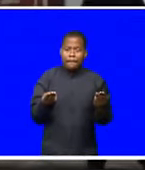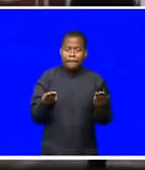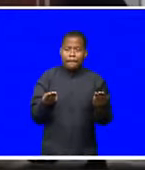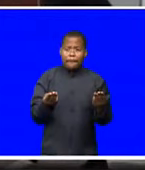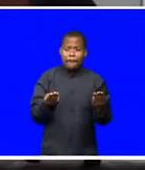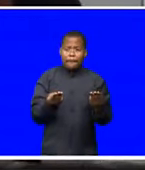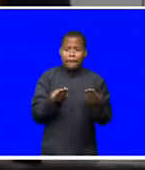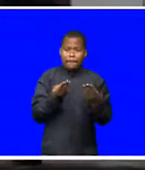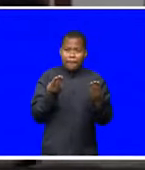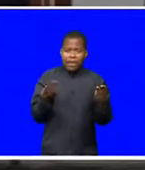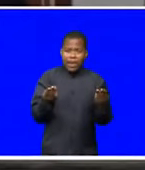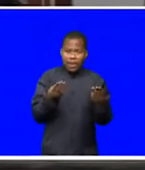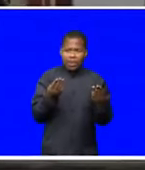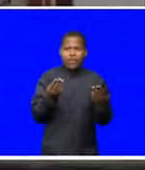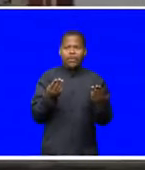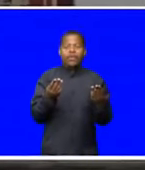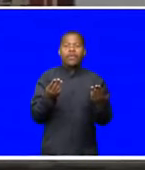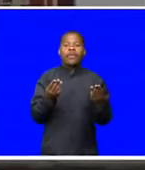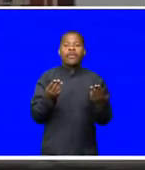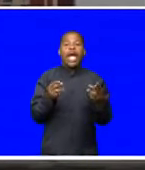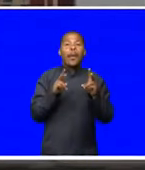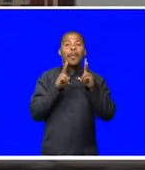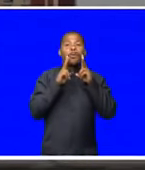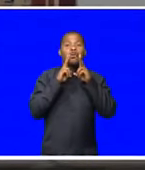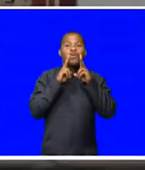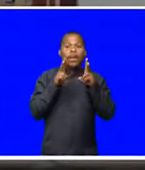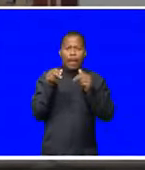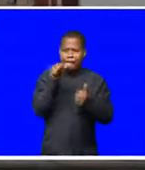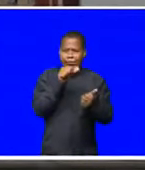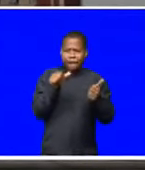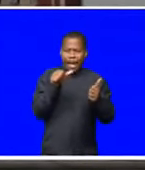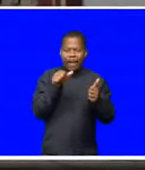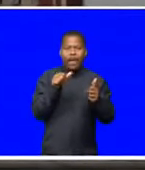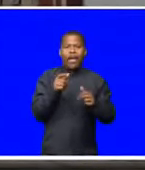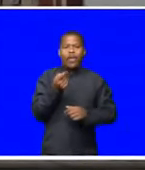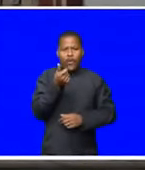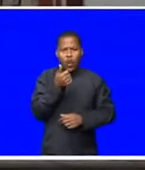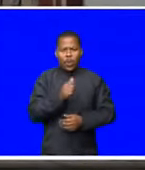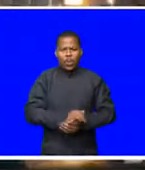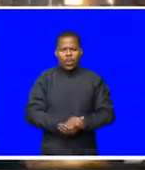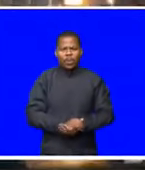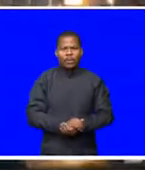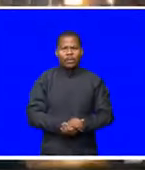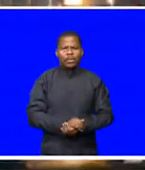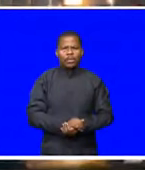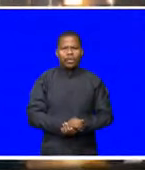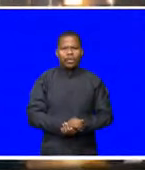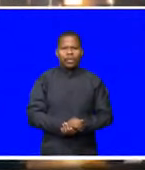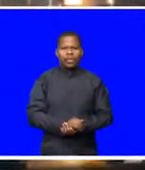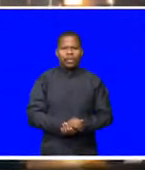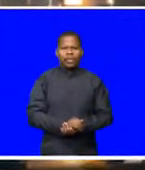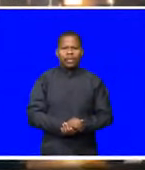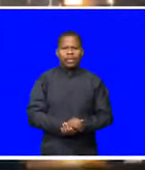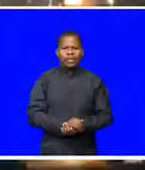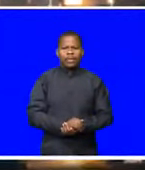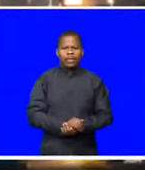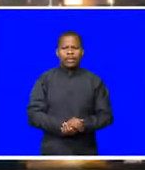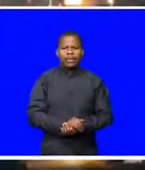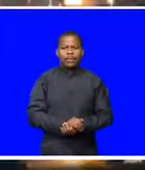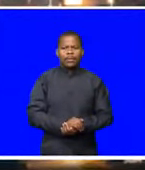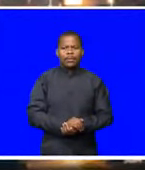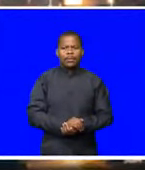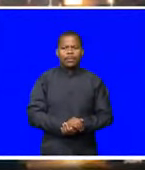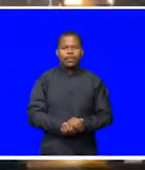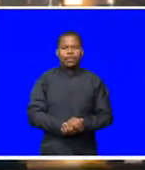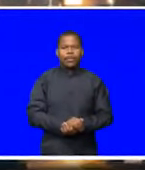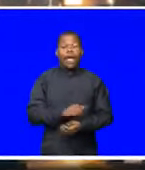libhungane. Tizabeni eSwatini TV kubika Themkosi Mavimbela nginambongo adube engwenya. Ijali lineminyaka